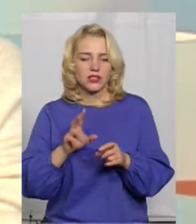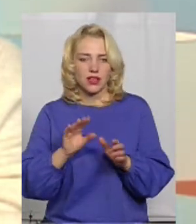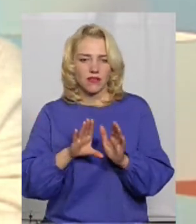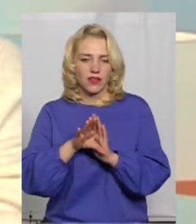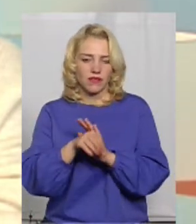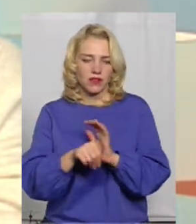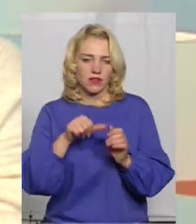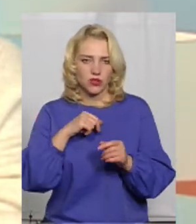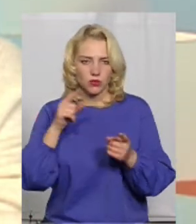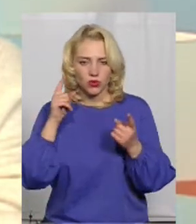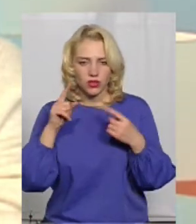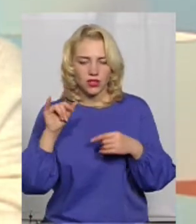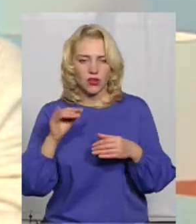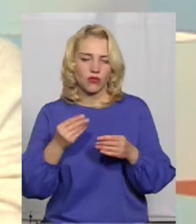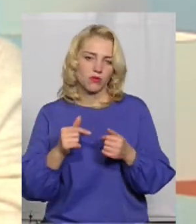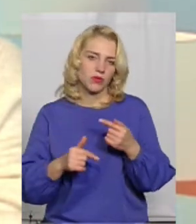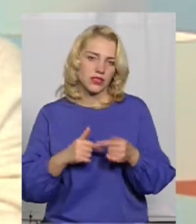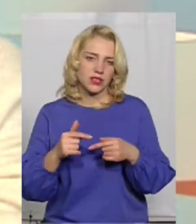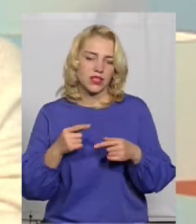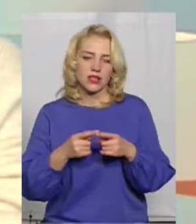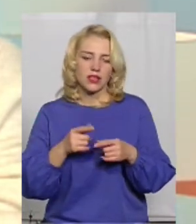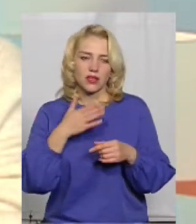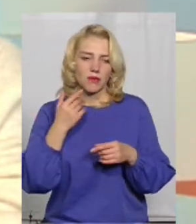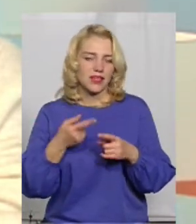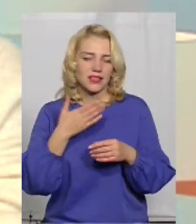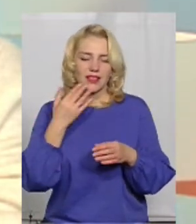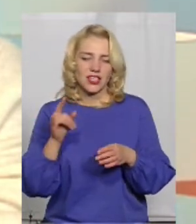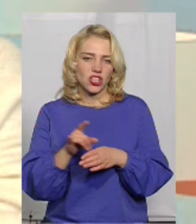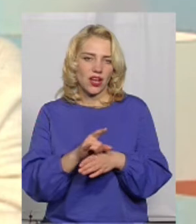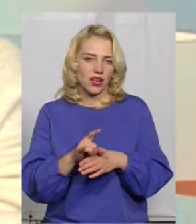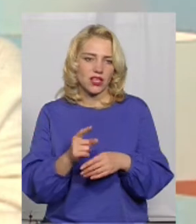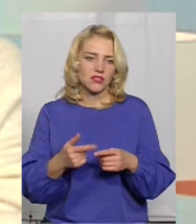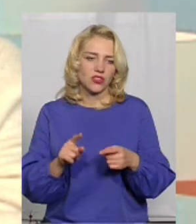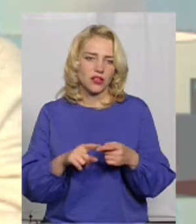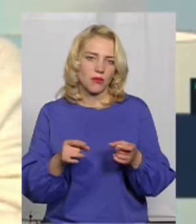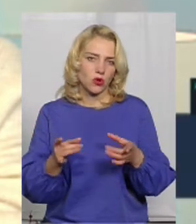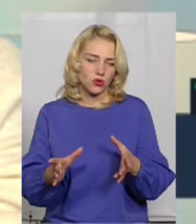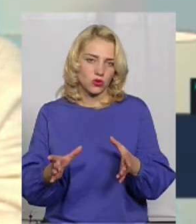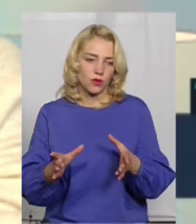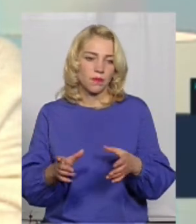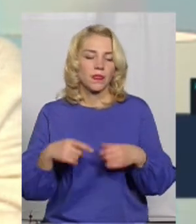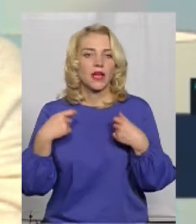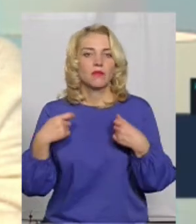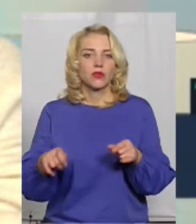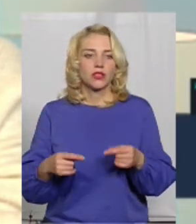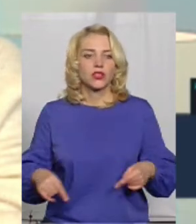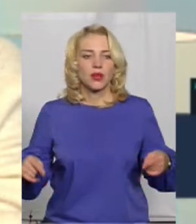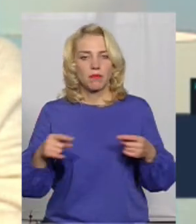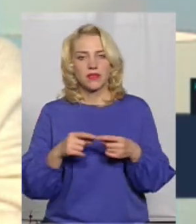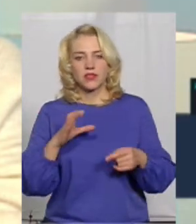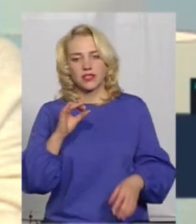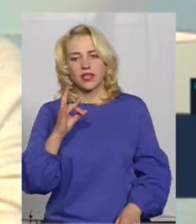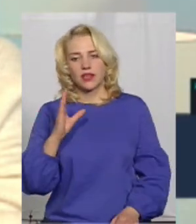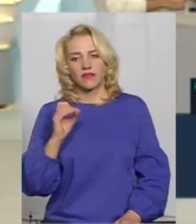ідею, в самий бізнес, і їх практично таких немає. Тому це не шахрайство якогось роду, це просто продажа певних